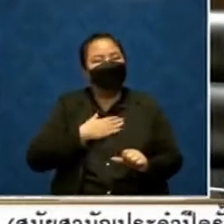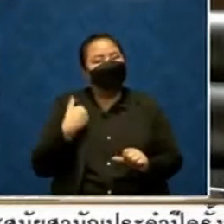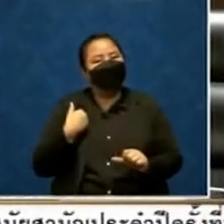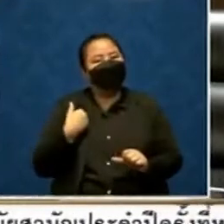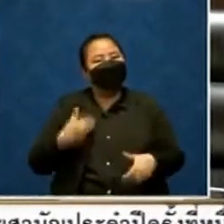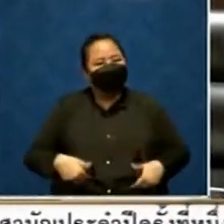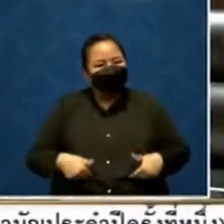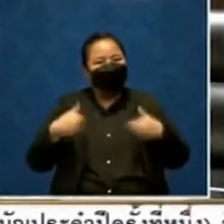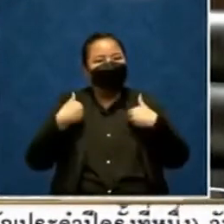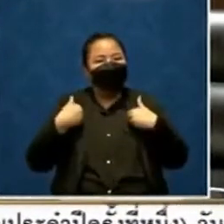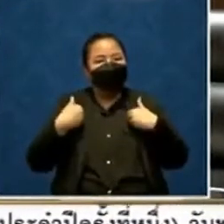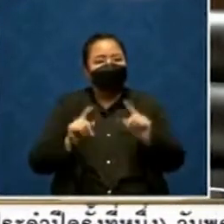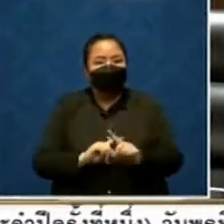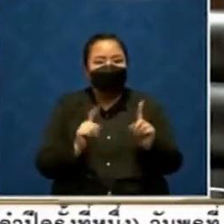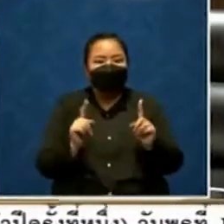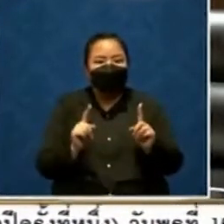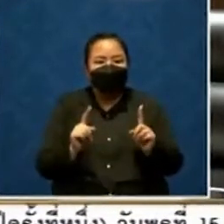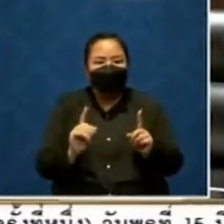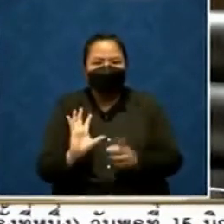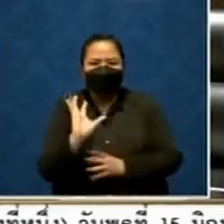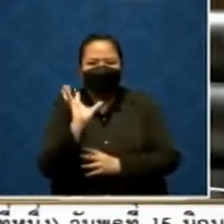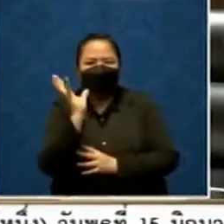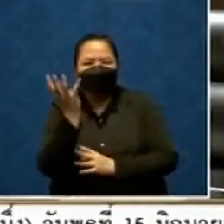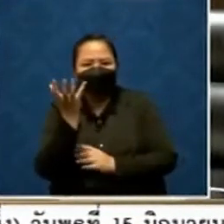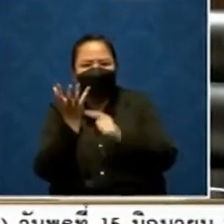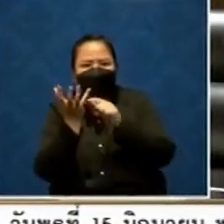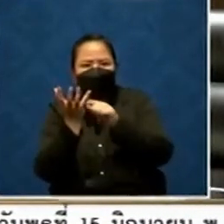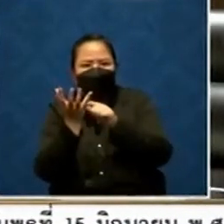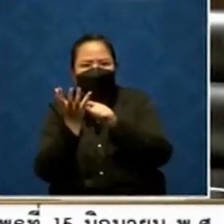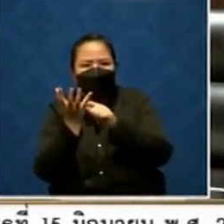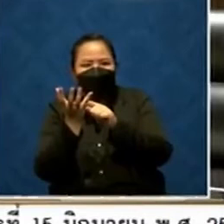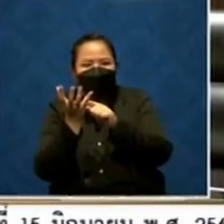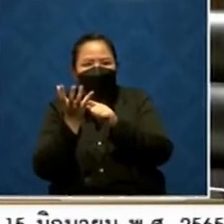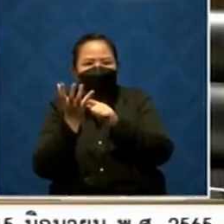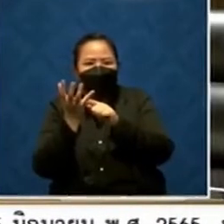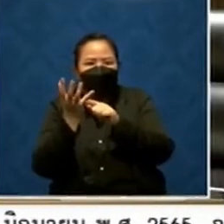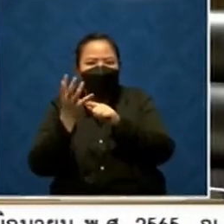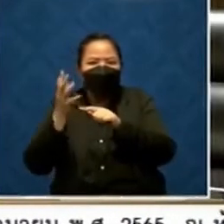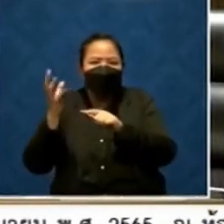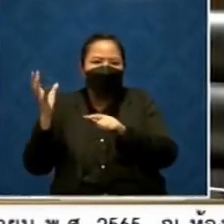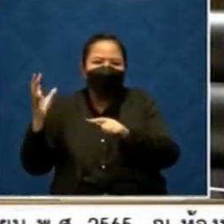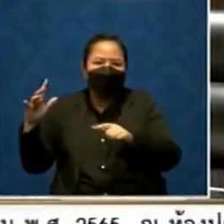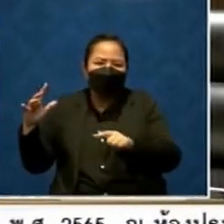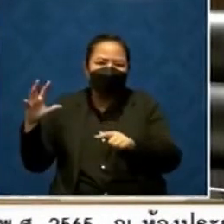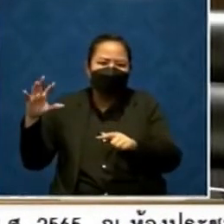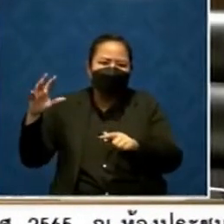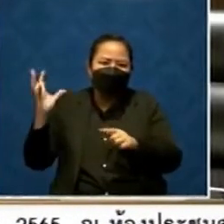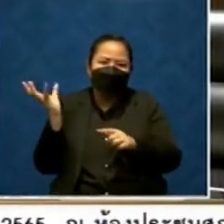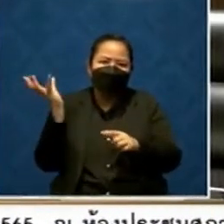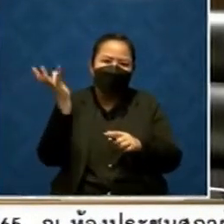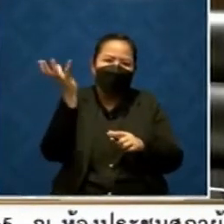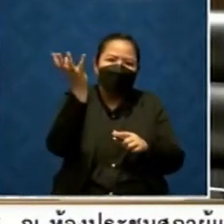มพันธ์กับศาสนาหนึ่งต่างๆเหล่านี้ค่ะมันมีสิ่งที่มันเป็นการเมืองและมีอเจนดาอยู่ซึ่งจริงๆแล้